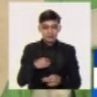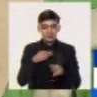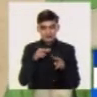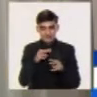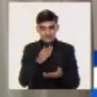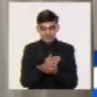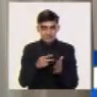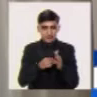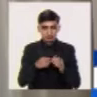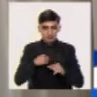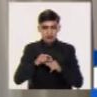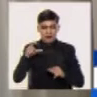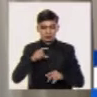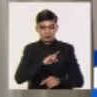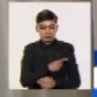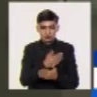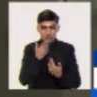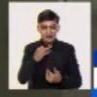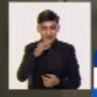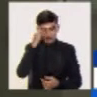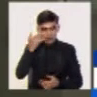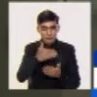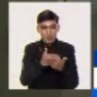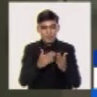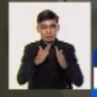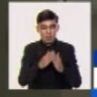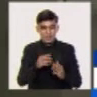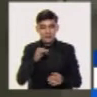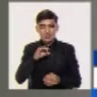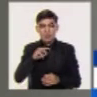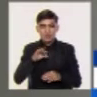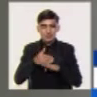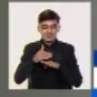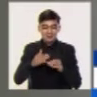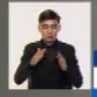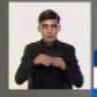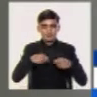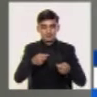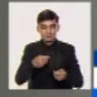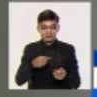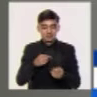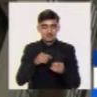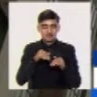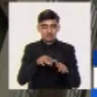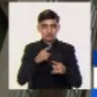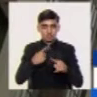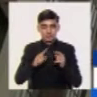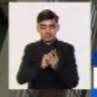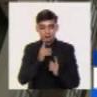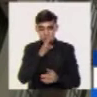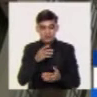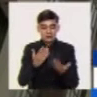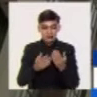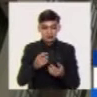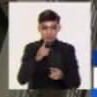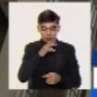бағаны ұстап тұрмыз. Егер мемлекеттік тұрғын үй бағдарламалары ипотекаға үй беру шартын өзгертпесе, баспана бағасы 10%-ға тағы